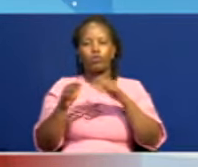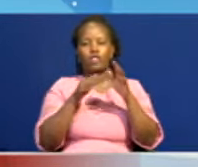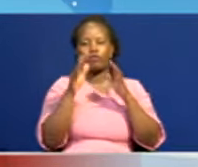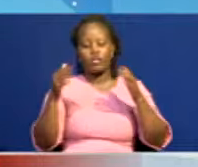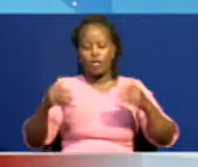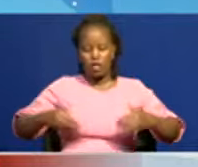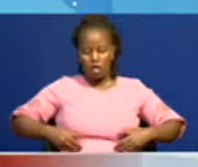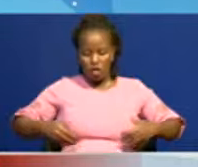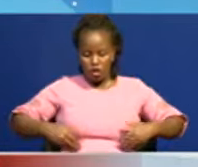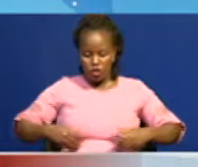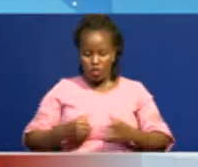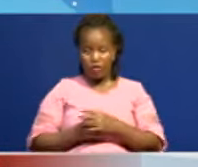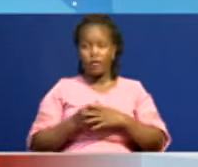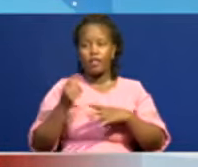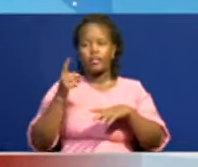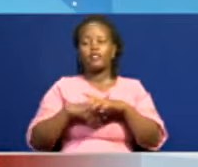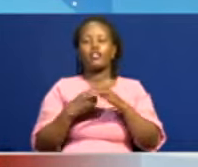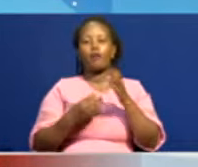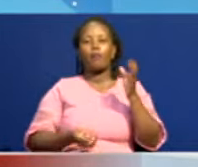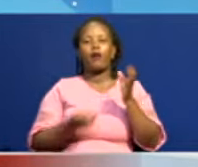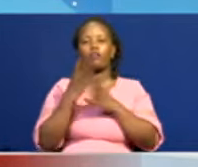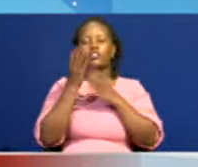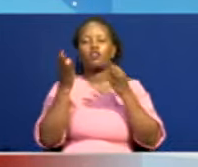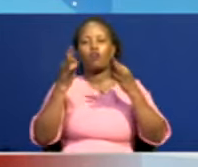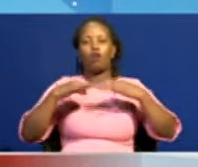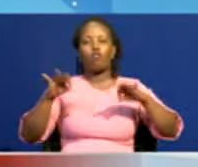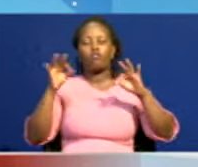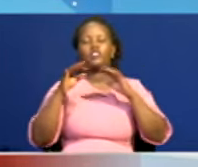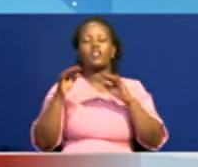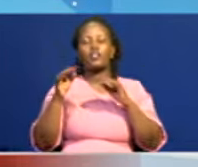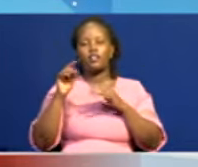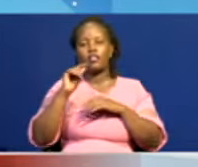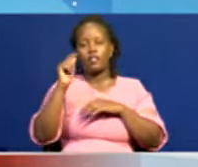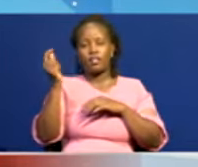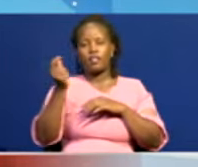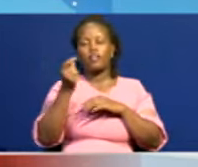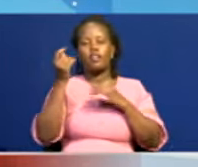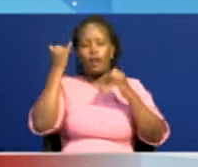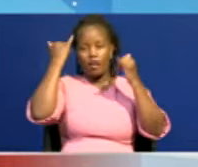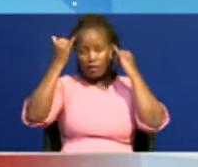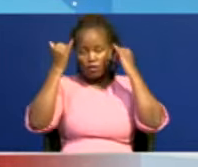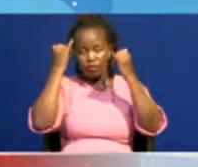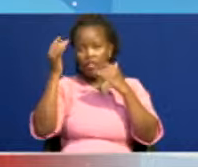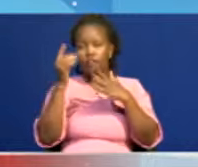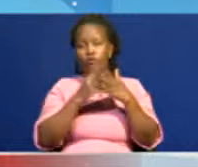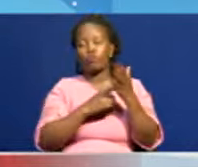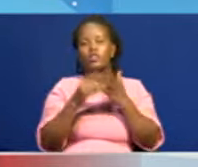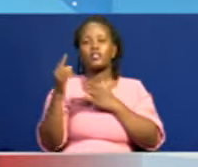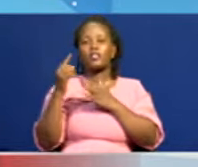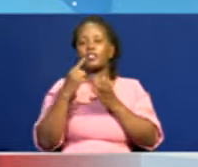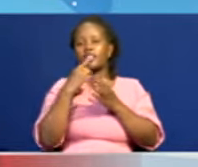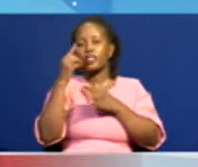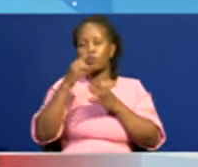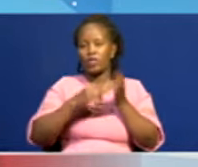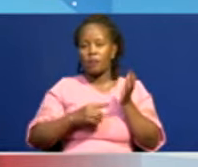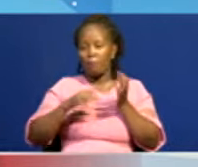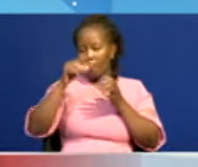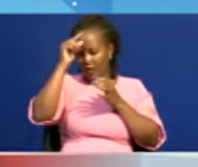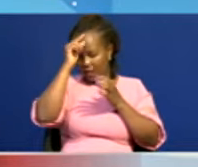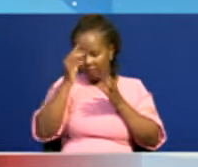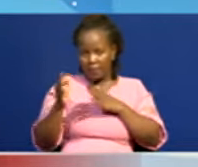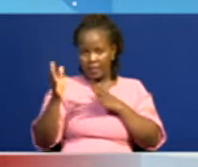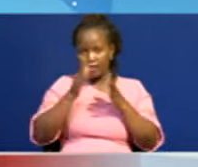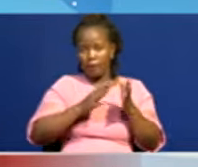Ruto akifungua rasmi maadhimisho ya mwaka huu ya wiki ya uvumbuzi, pia alisema serikali inaazimia kuratibu sheria